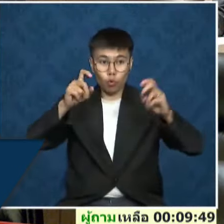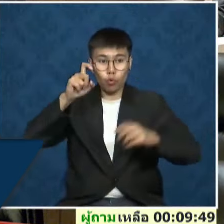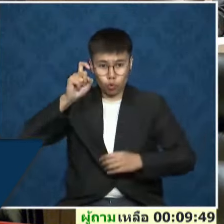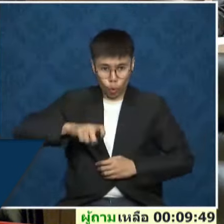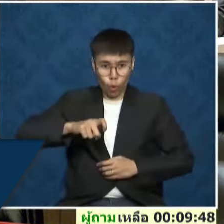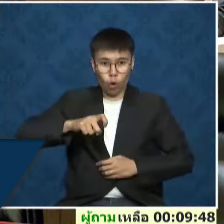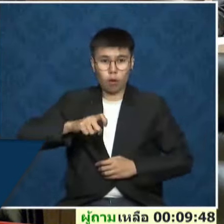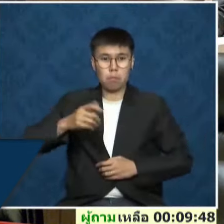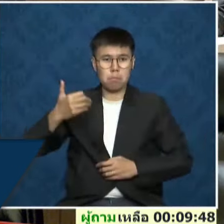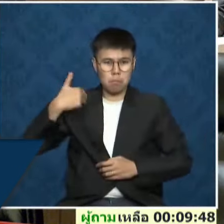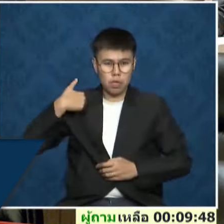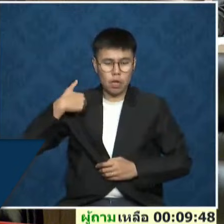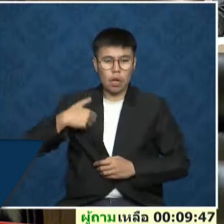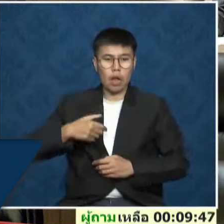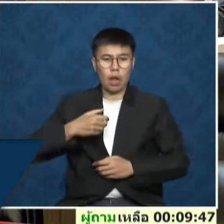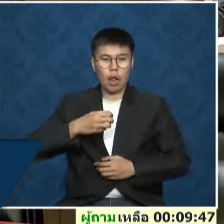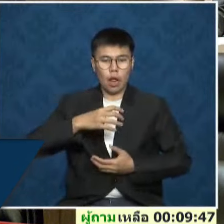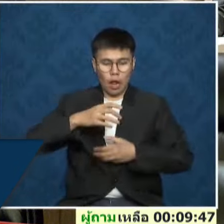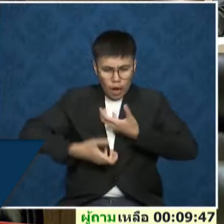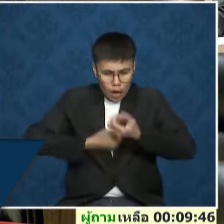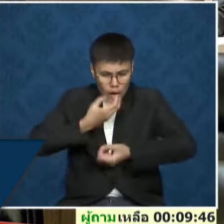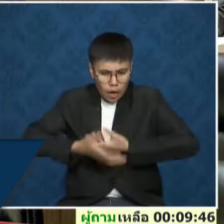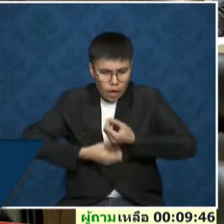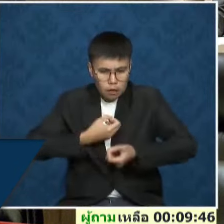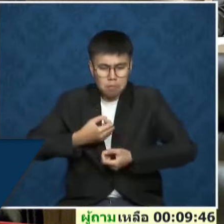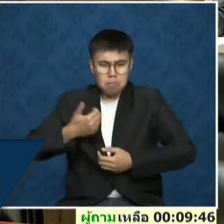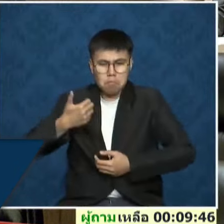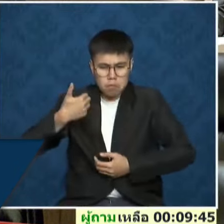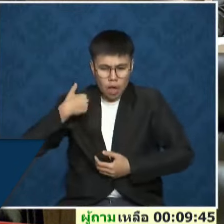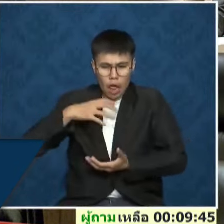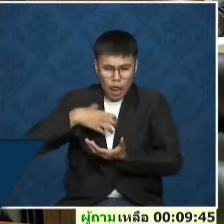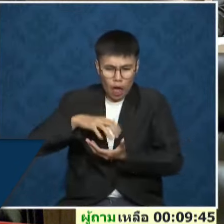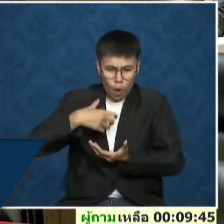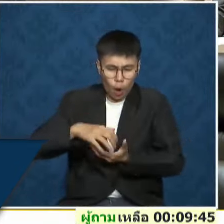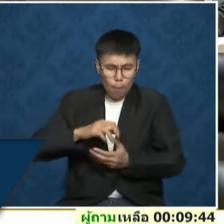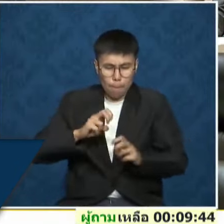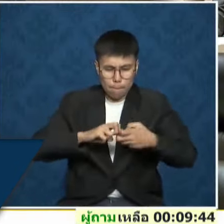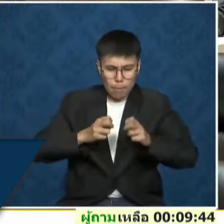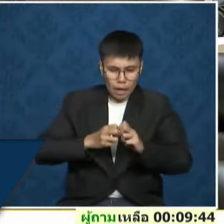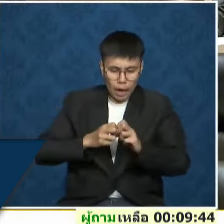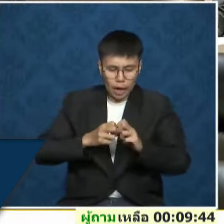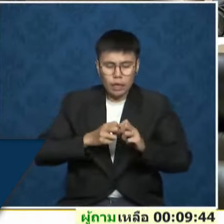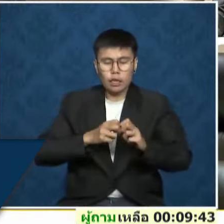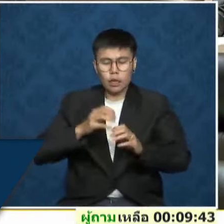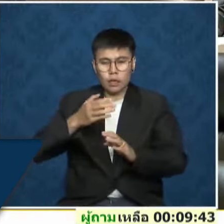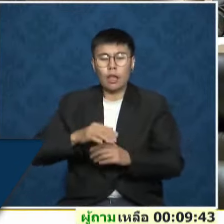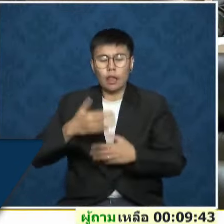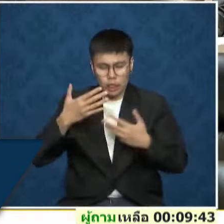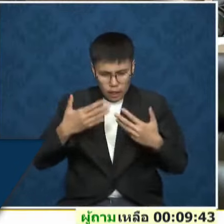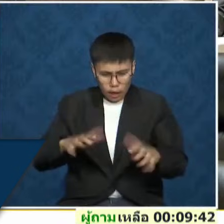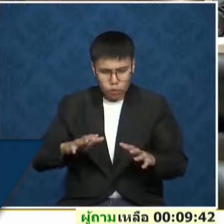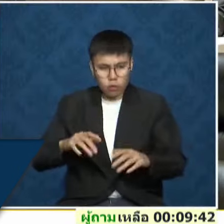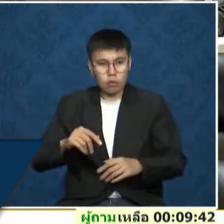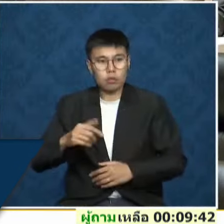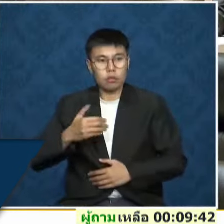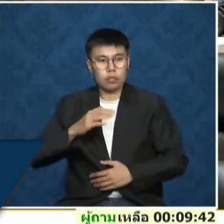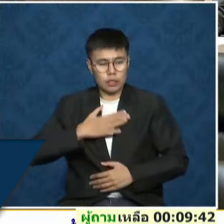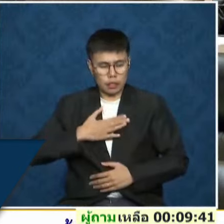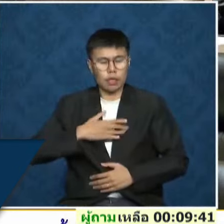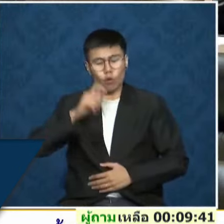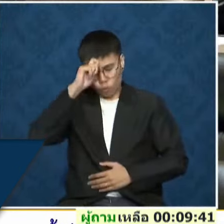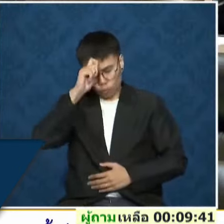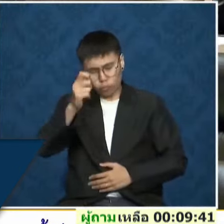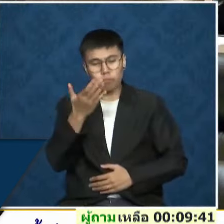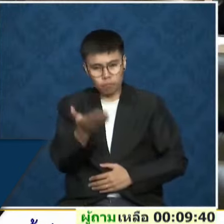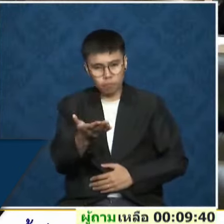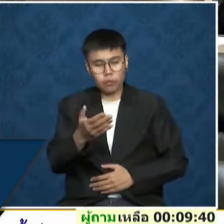เล่านะคะเนื้อหาเกริ่นนำเล่าถึงสถานการณ์ที่นำไปสู่ปัญหาก่อนนะคะท่านด้วยความเคารพนะคะท่านนะคะและจริงๆเนี่